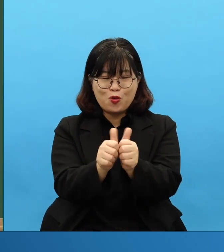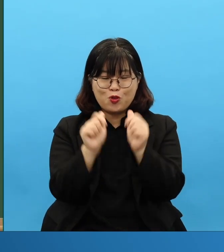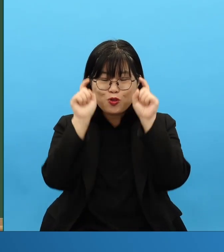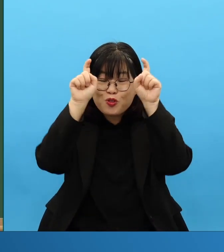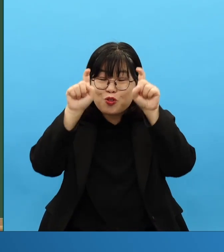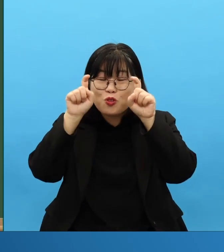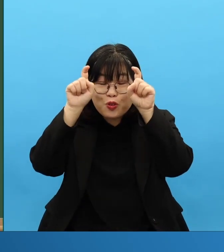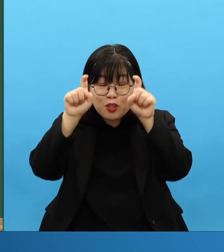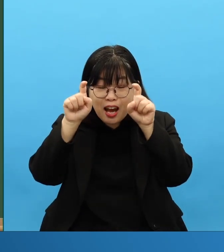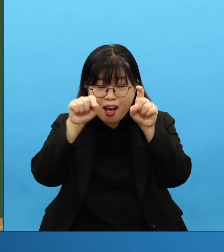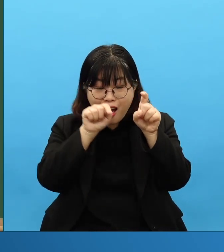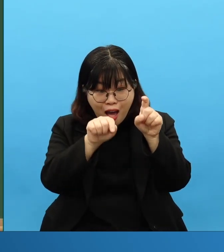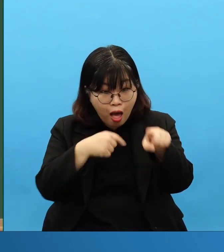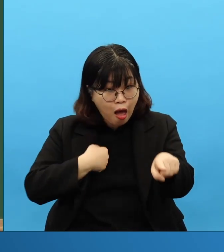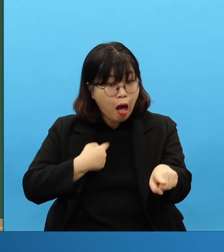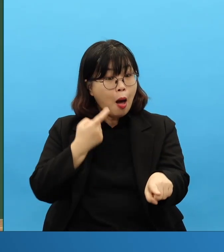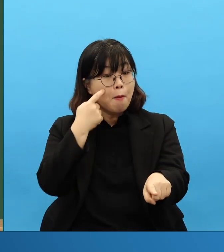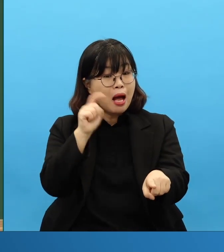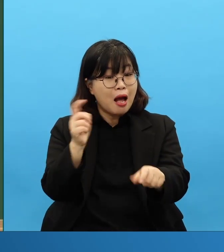이게 딱 들어가진 거죠.